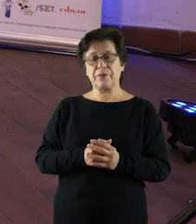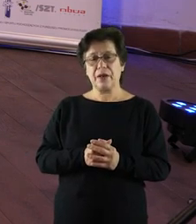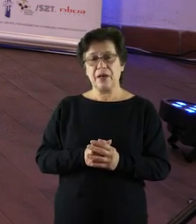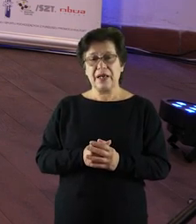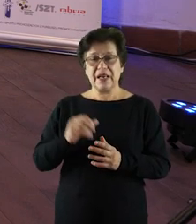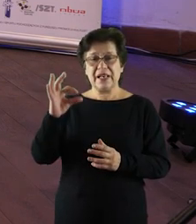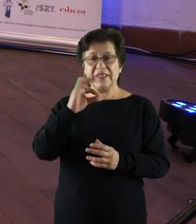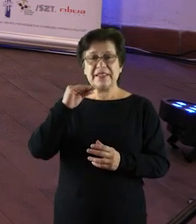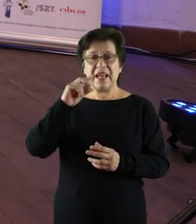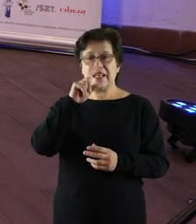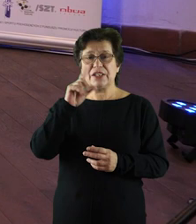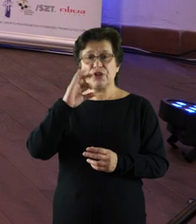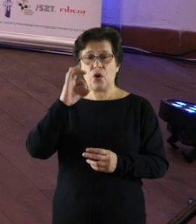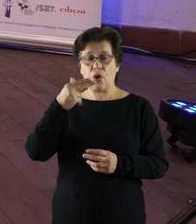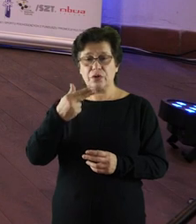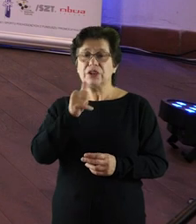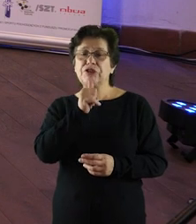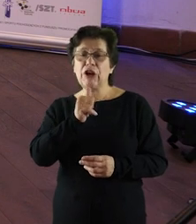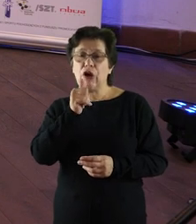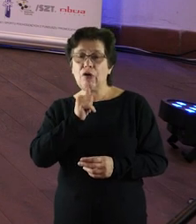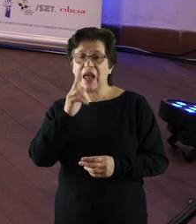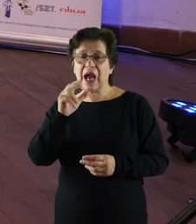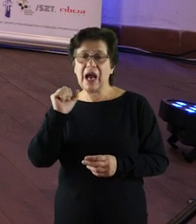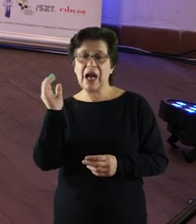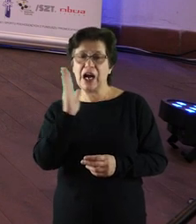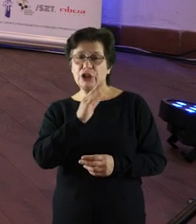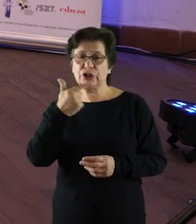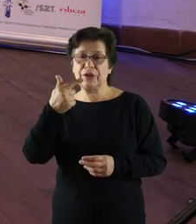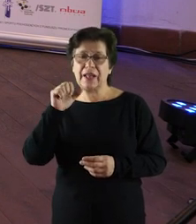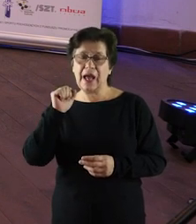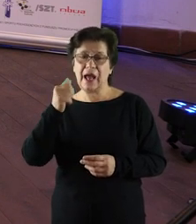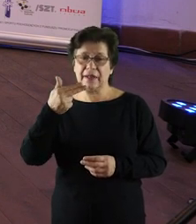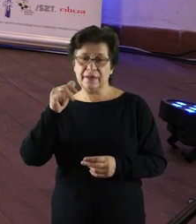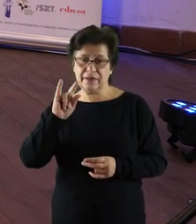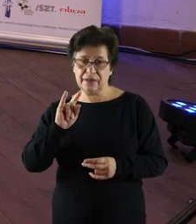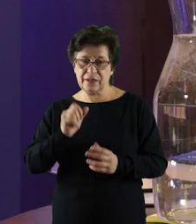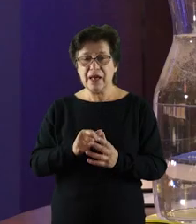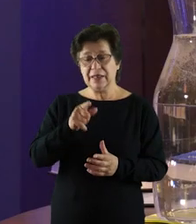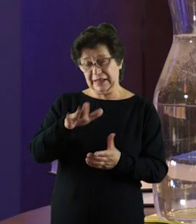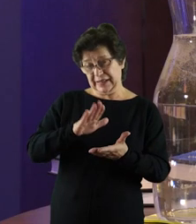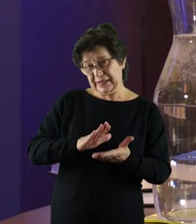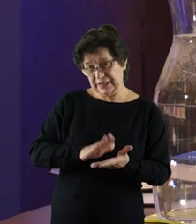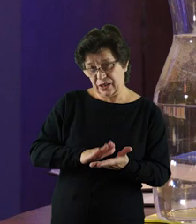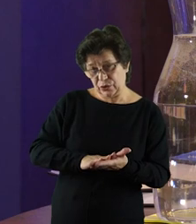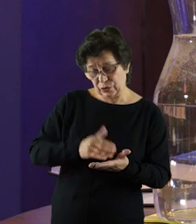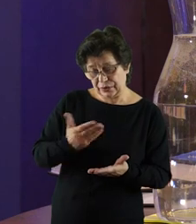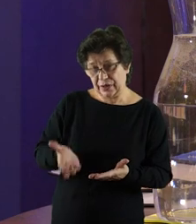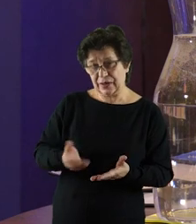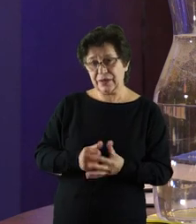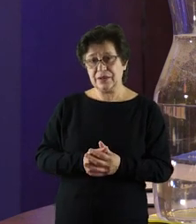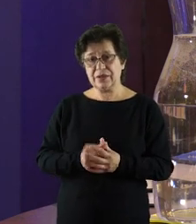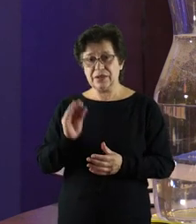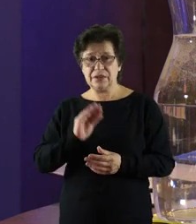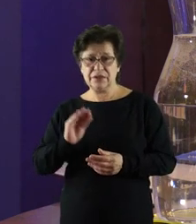Sezon na zielone kasztany. Polecam wam tę historię. Jest też laureatem nagrody Astrid Lindgren. No